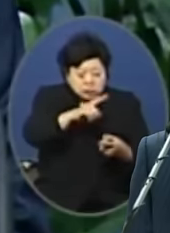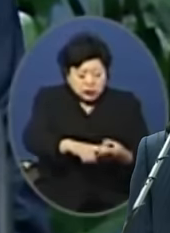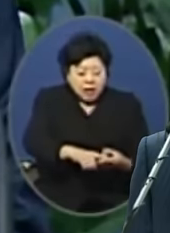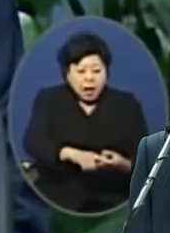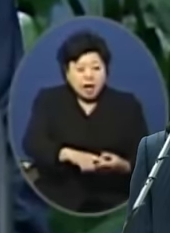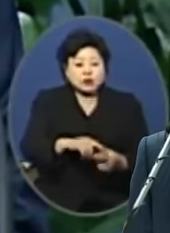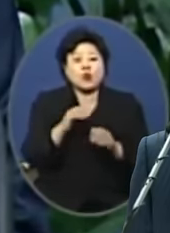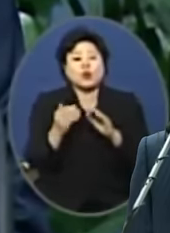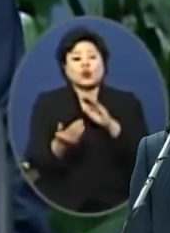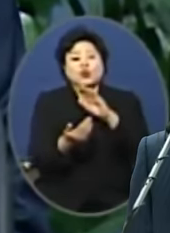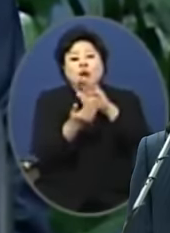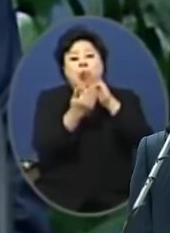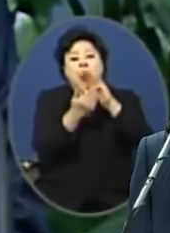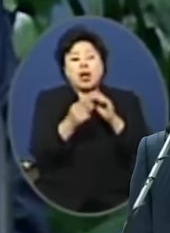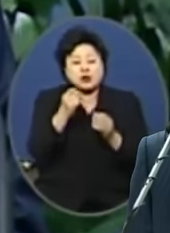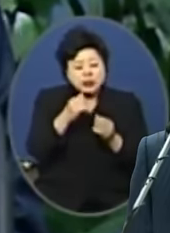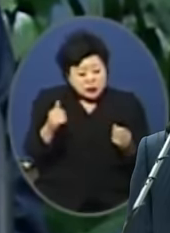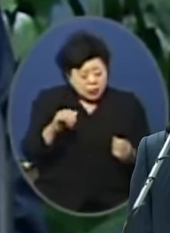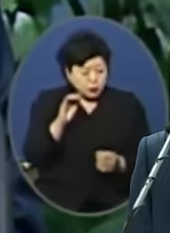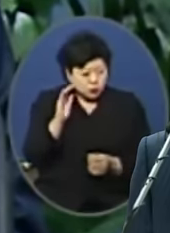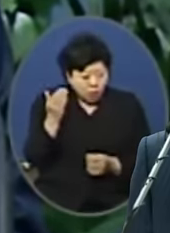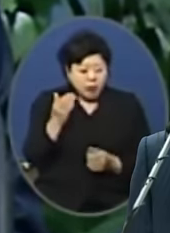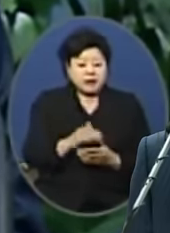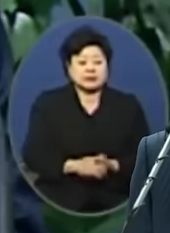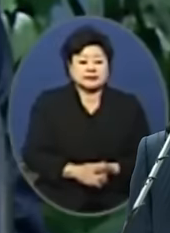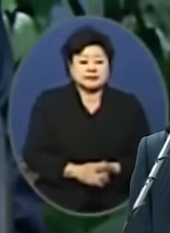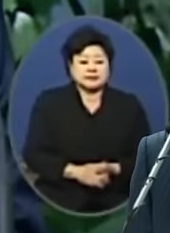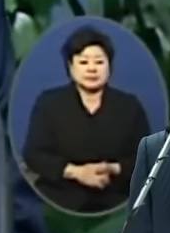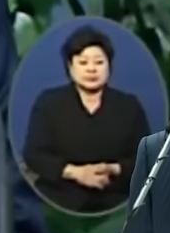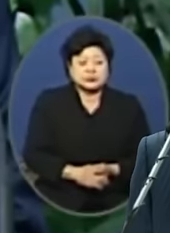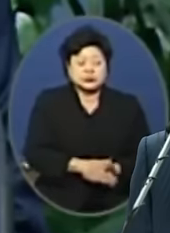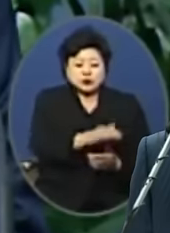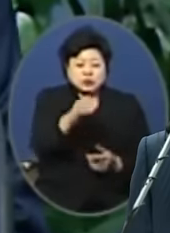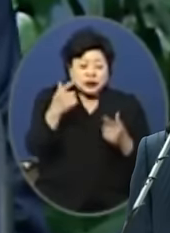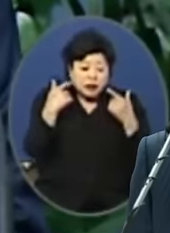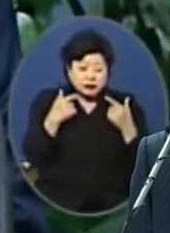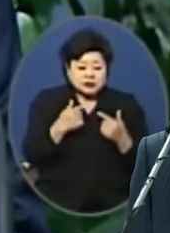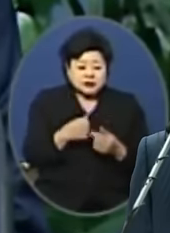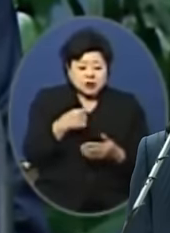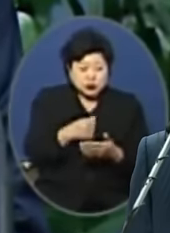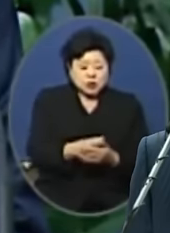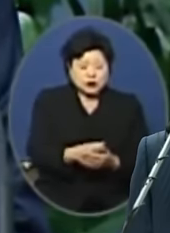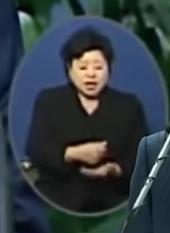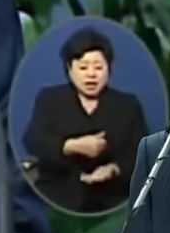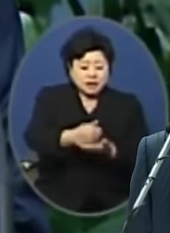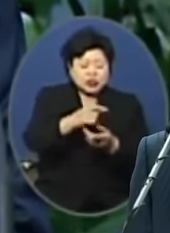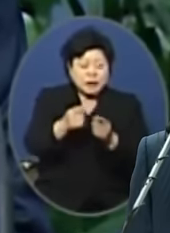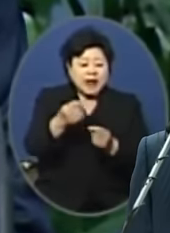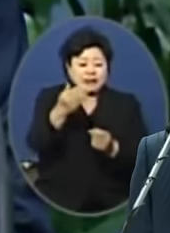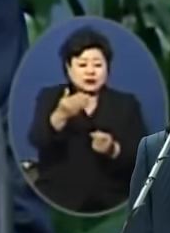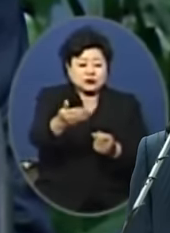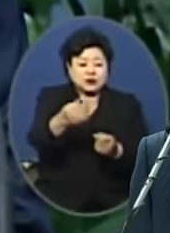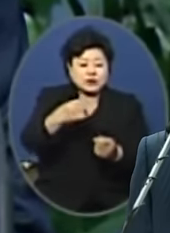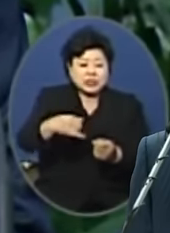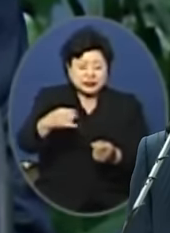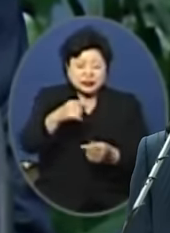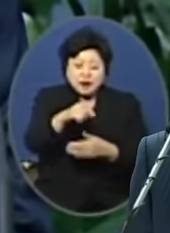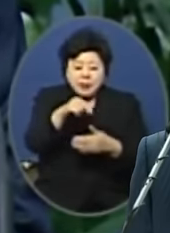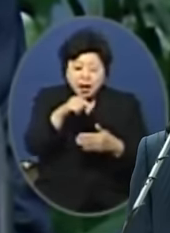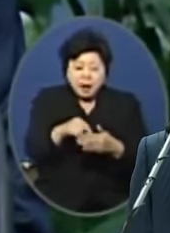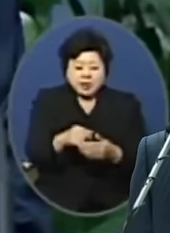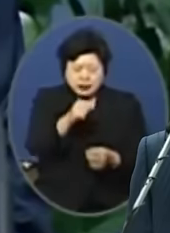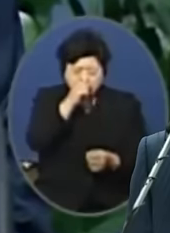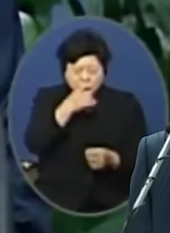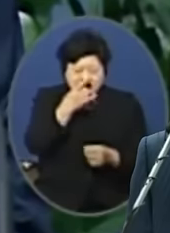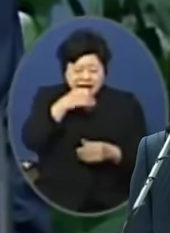사람은 정치가가 되고 훌륭한 지도자가 된다는 것입니다. 우리는 언제나 용기와 격려의 말로서 자녀들의 마음에